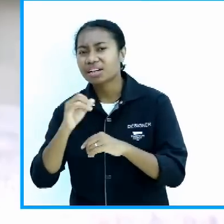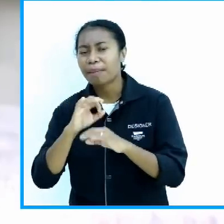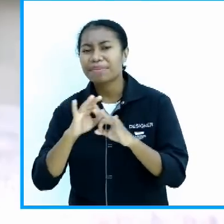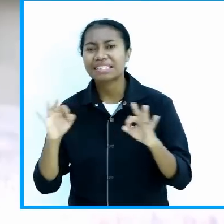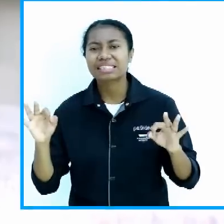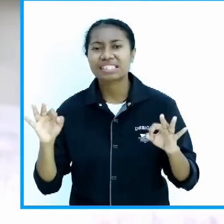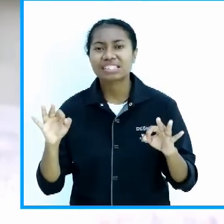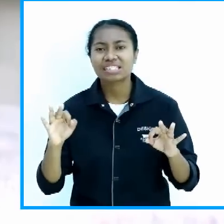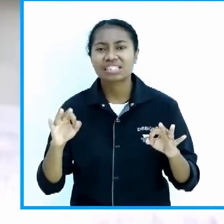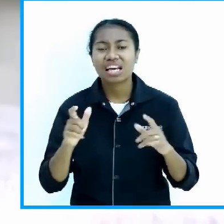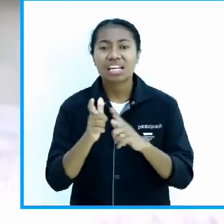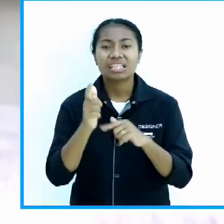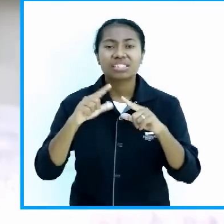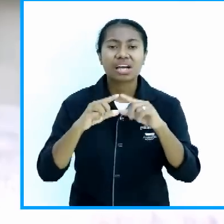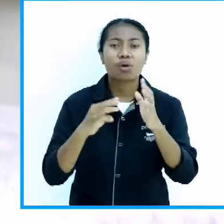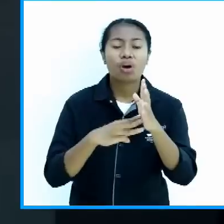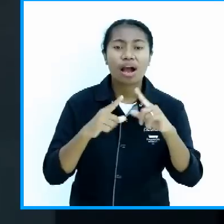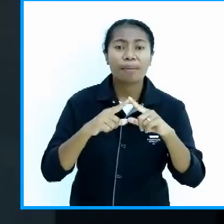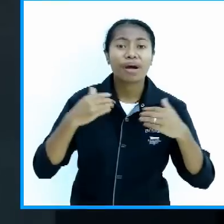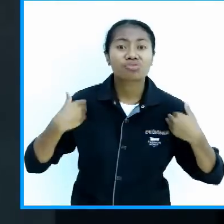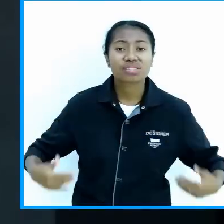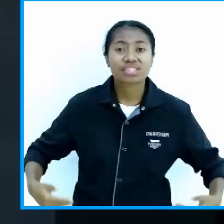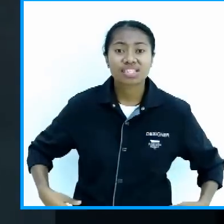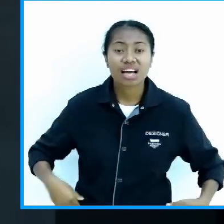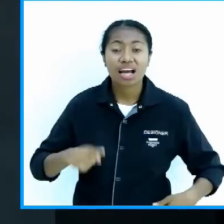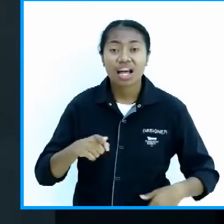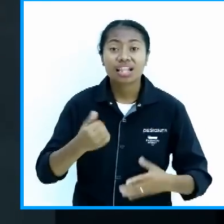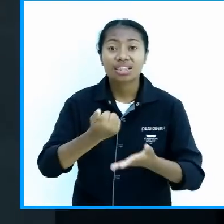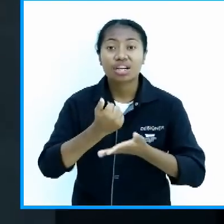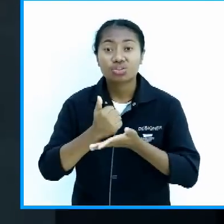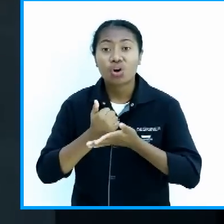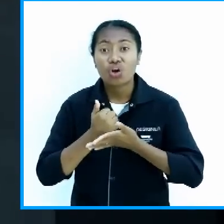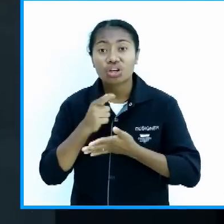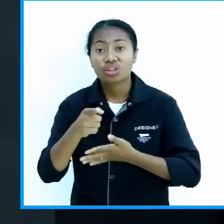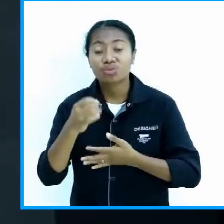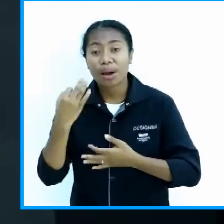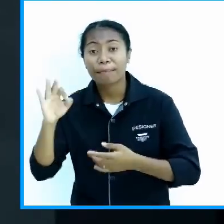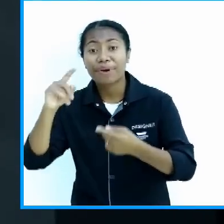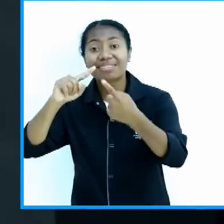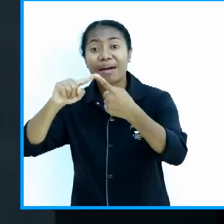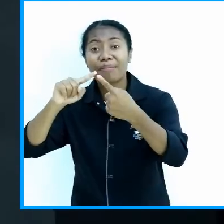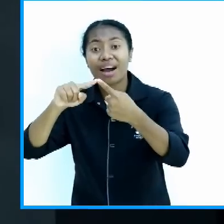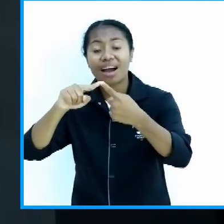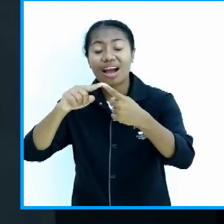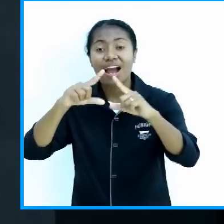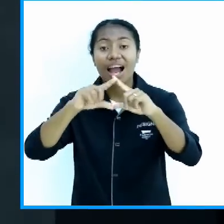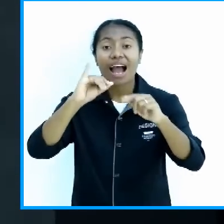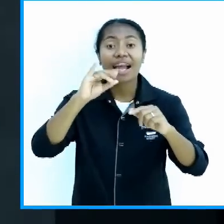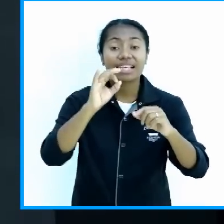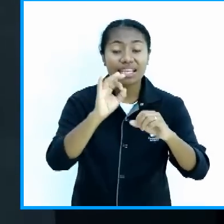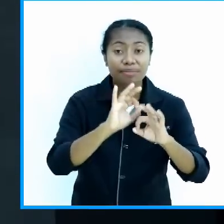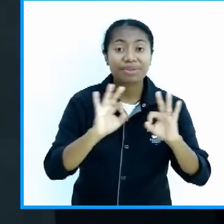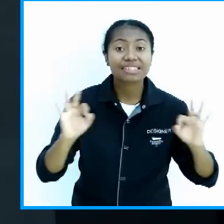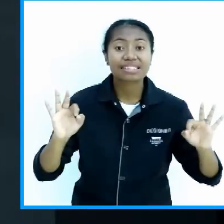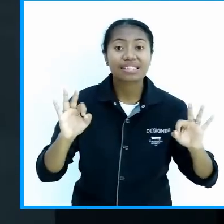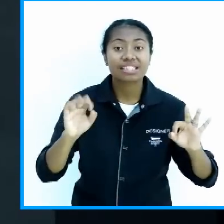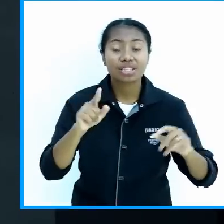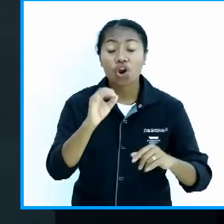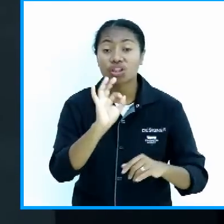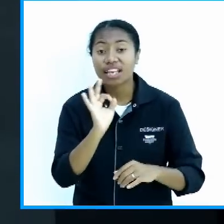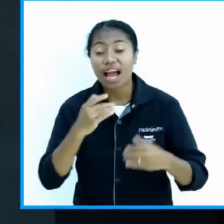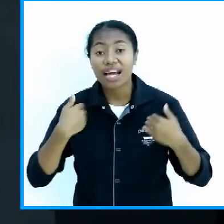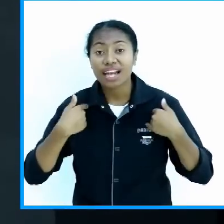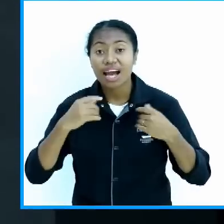Jadi nyawa manusia itu tertolong paling tinggi pertama karena air bersih. Kalau tidak ada air bersih, itu bahaya nomor 1